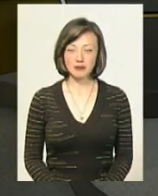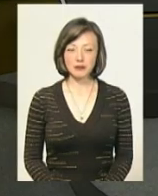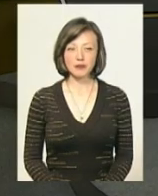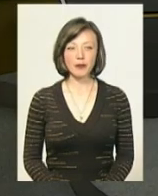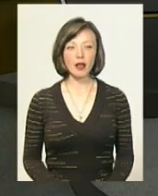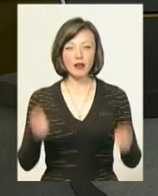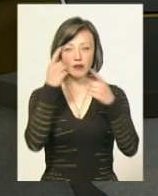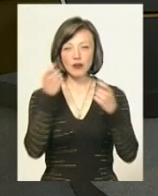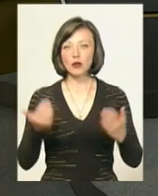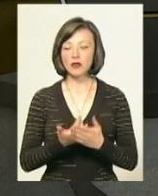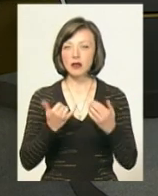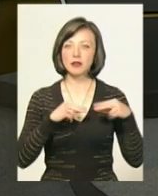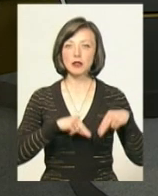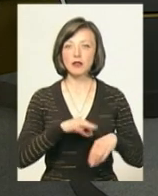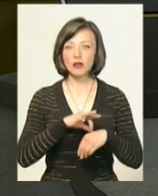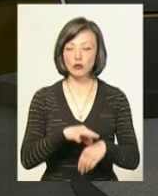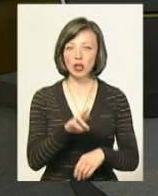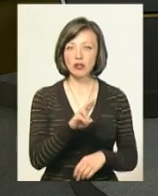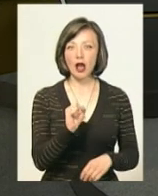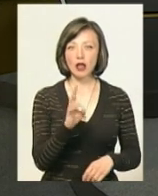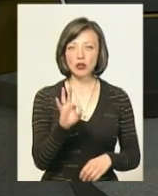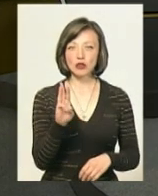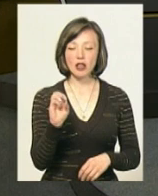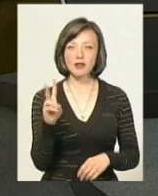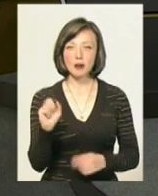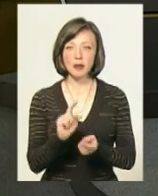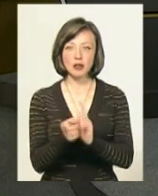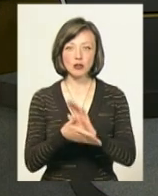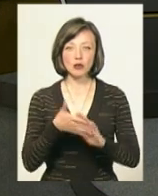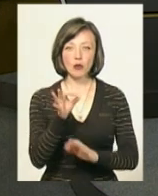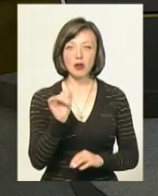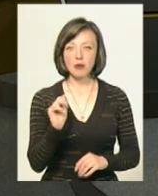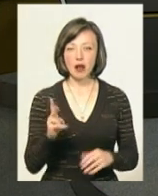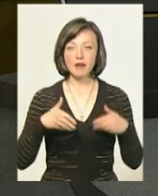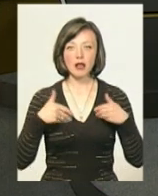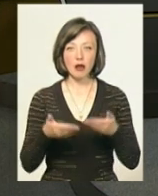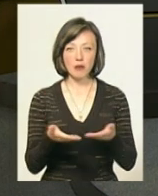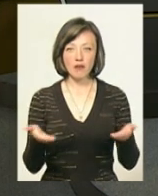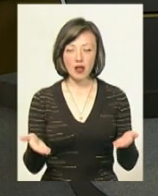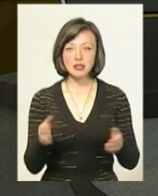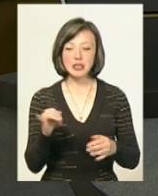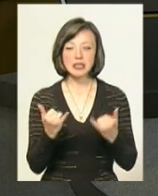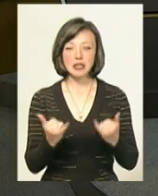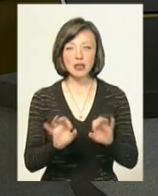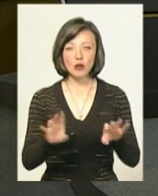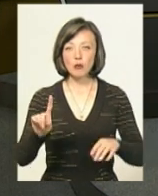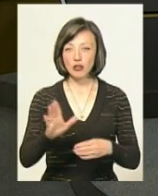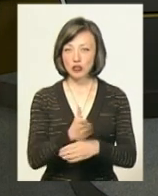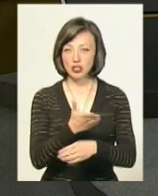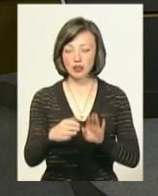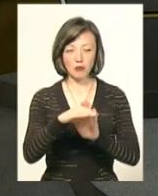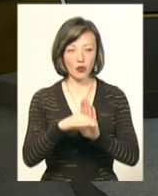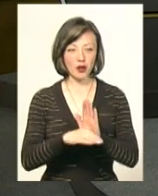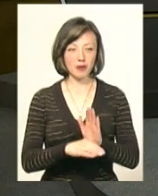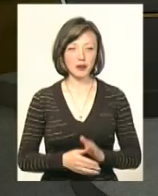В ефірі новини. В студії для вас працюють ведуча Ярослава Антошевська, перекладач на жестову мову Ольга Рибак. Ми вітаємо вас. І зараз анонс першої частини